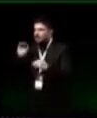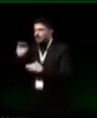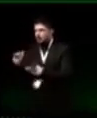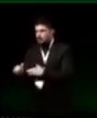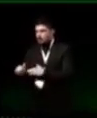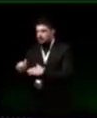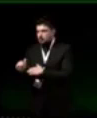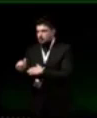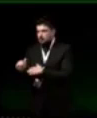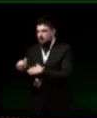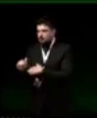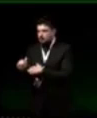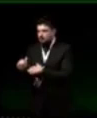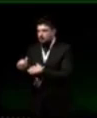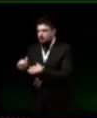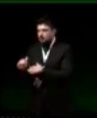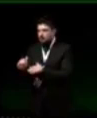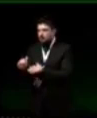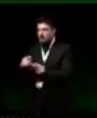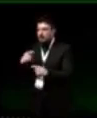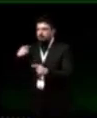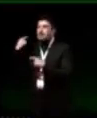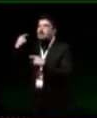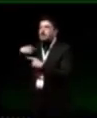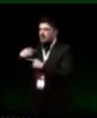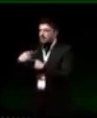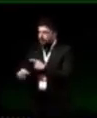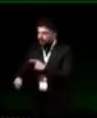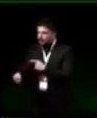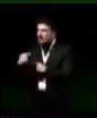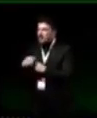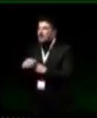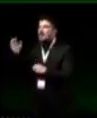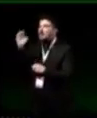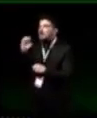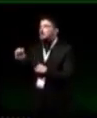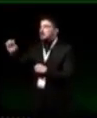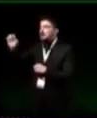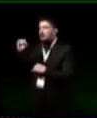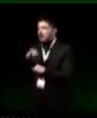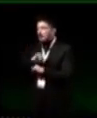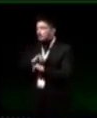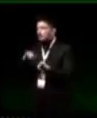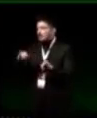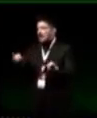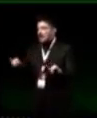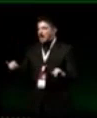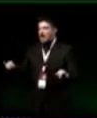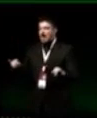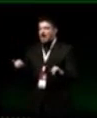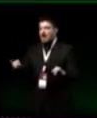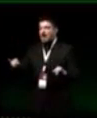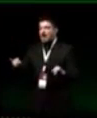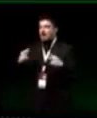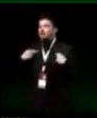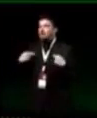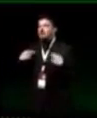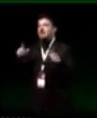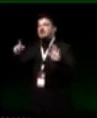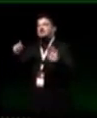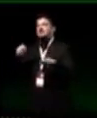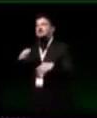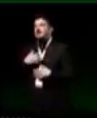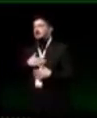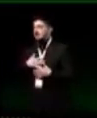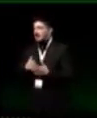quotidiana degli anni successivi, l'Europa non avrebbe mai potuto permettere a tutti noi di vivere 70 anni di prosperità e di